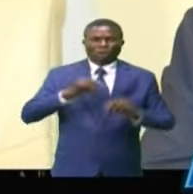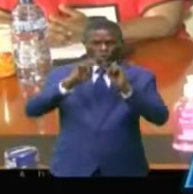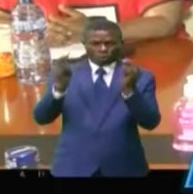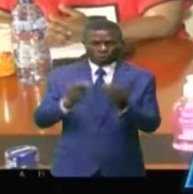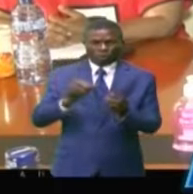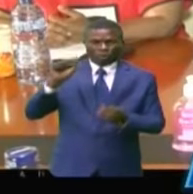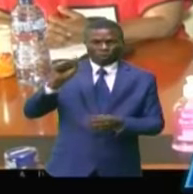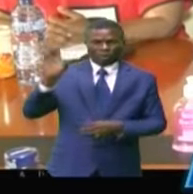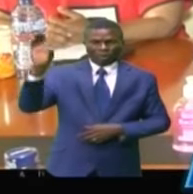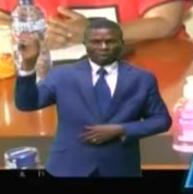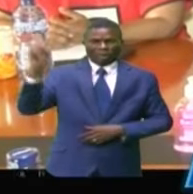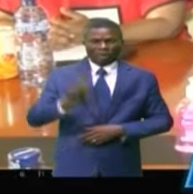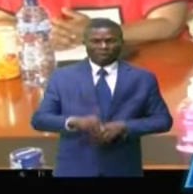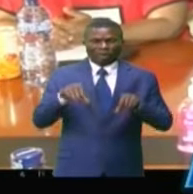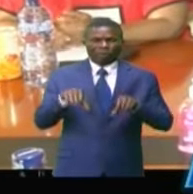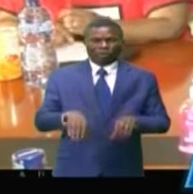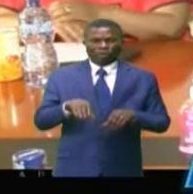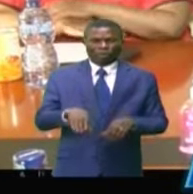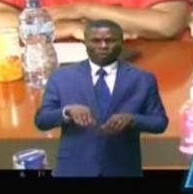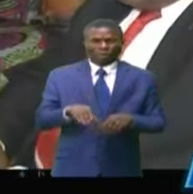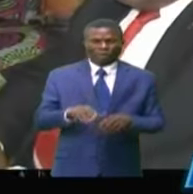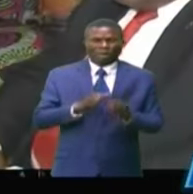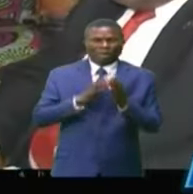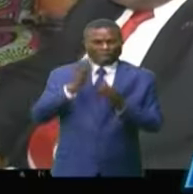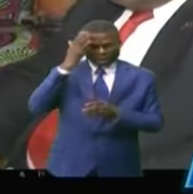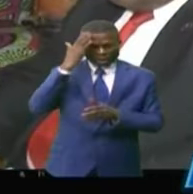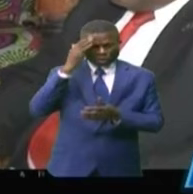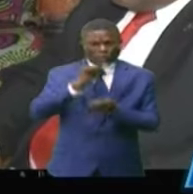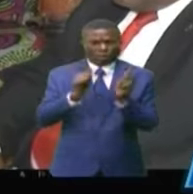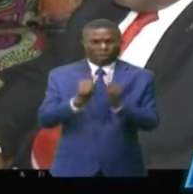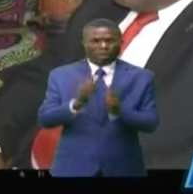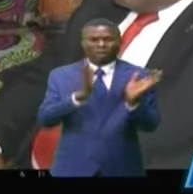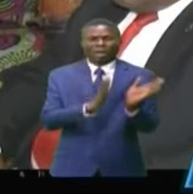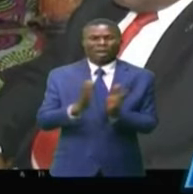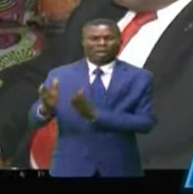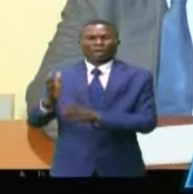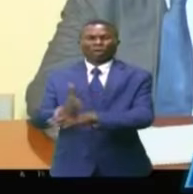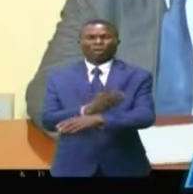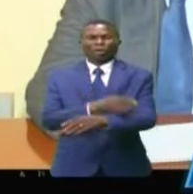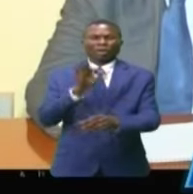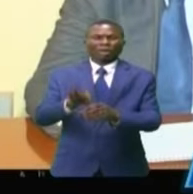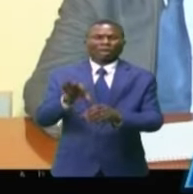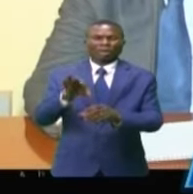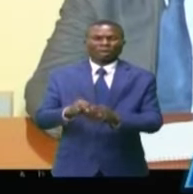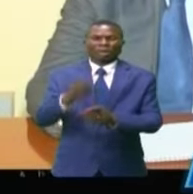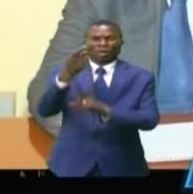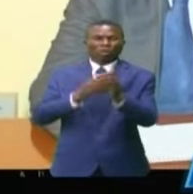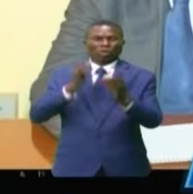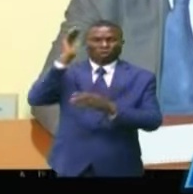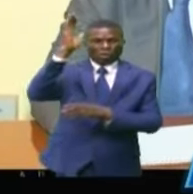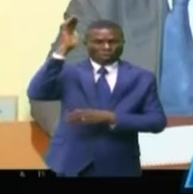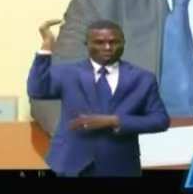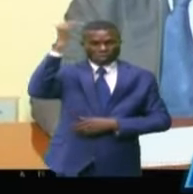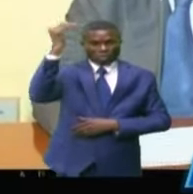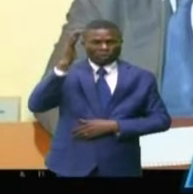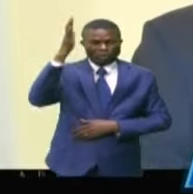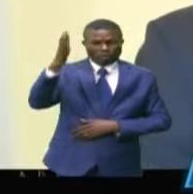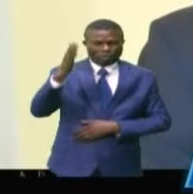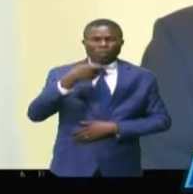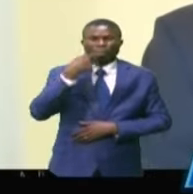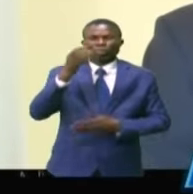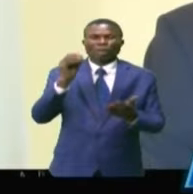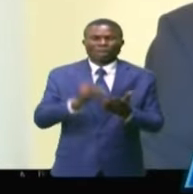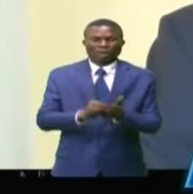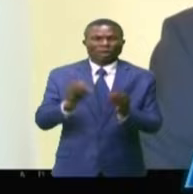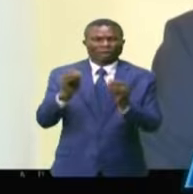SADEC dépêchée sur le sol congolais s'est imprégnée de l'évolution des préparatifs des élections de décembre prochain. Il a été également évoqué lors